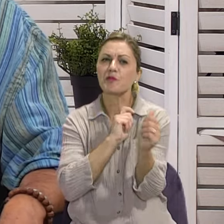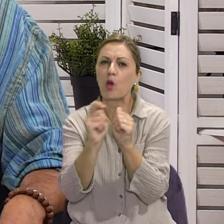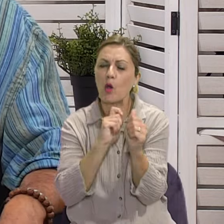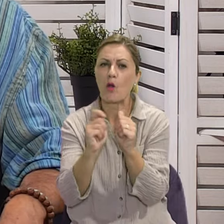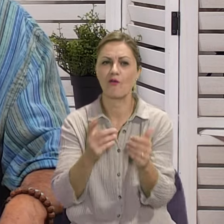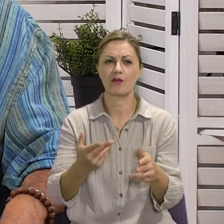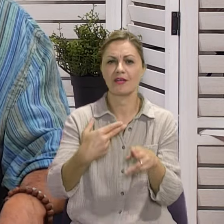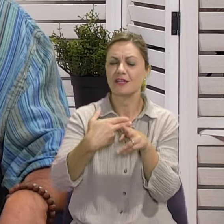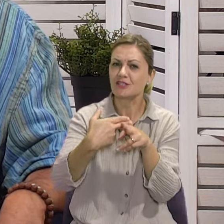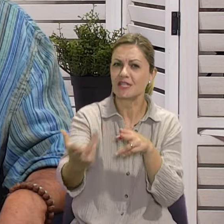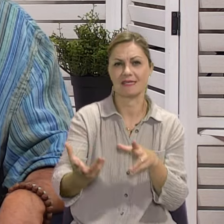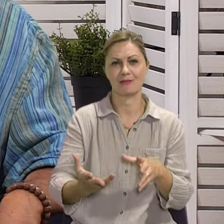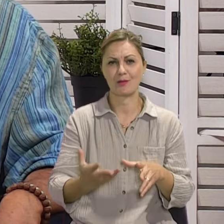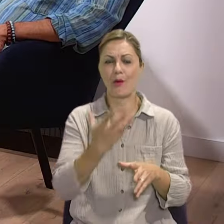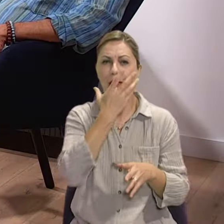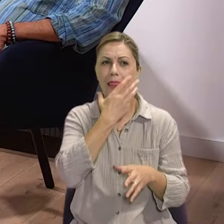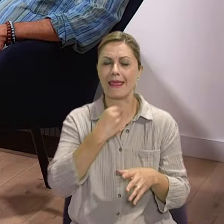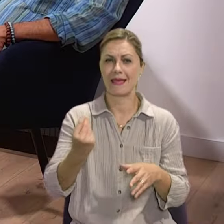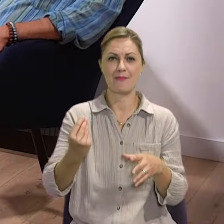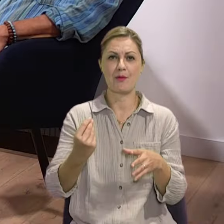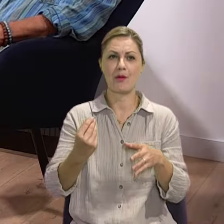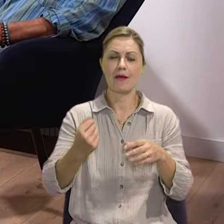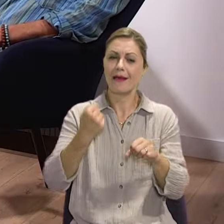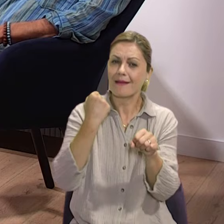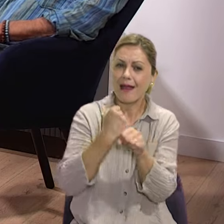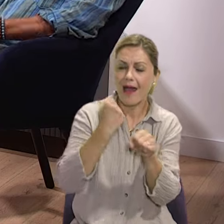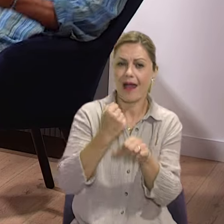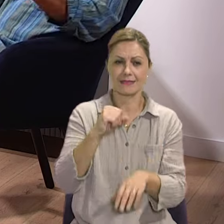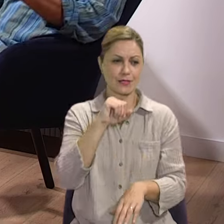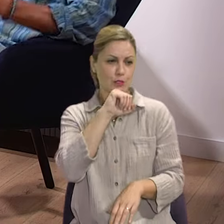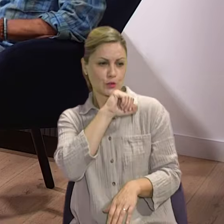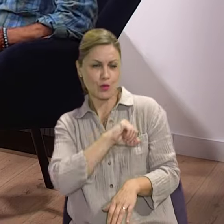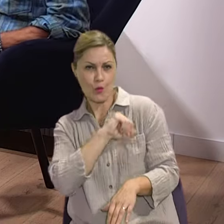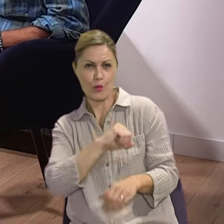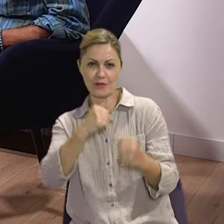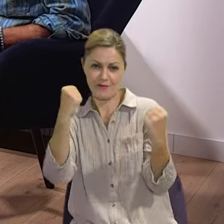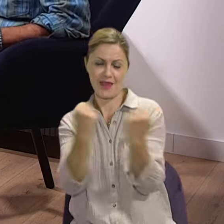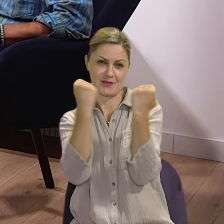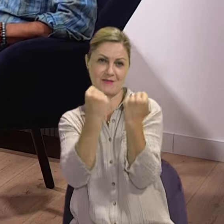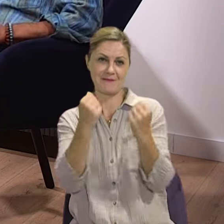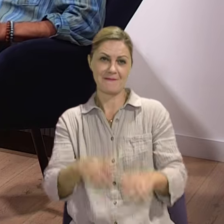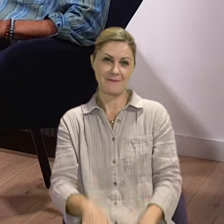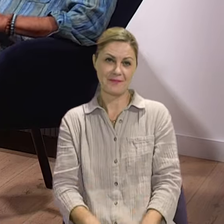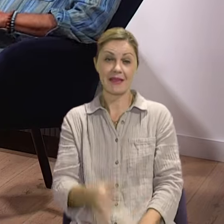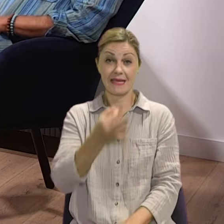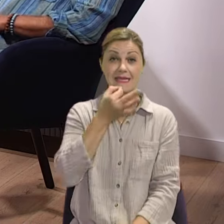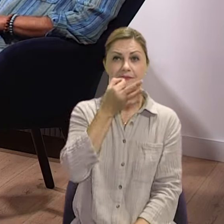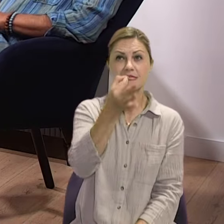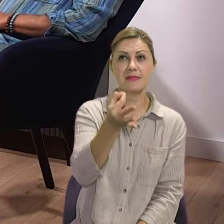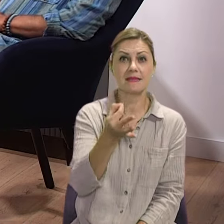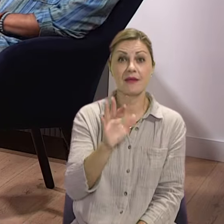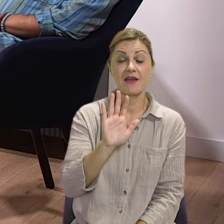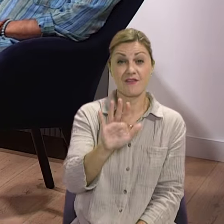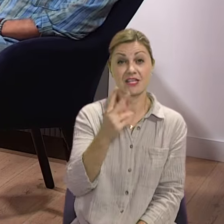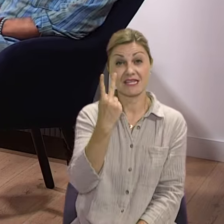tako... Vi zapravo živite umjetnost. Ja mislim vi da... To ste i vi rekli. Dva sina su vam glazbenici. Jesu, oni